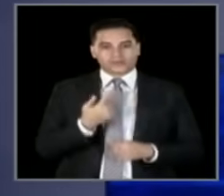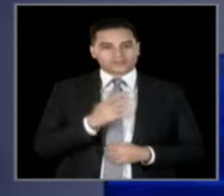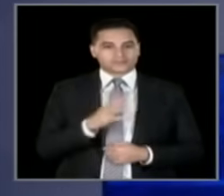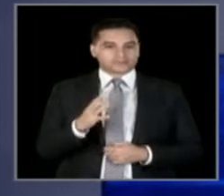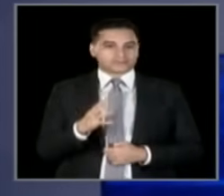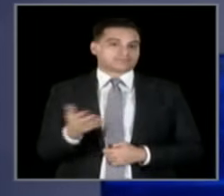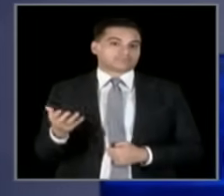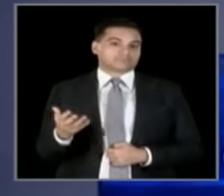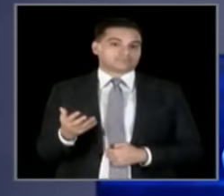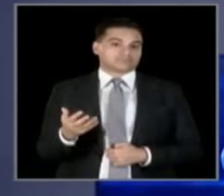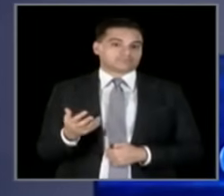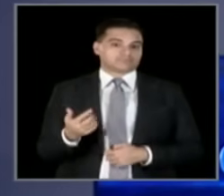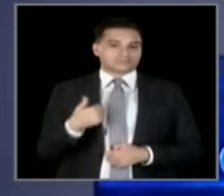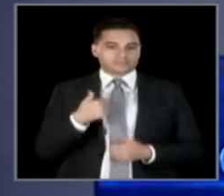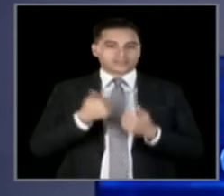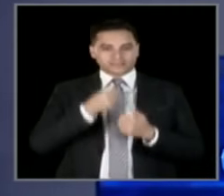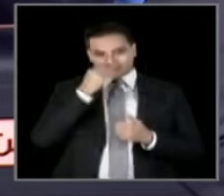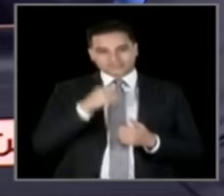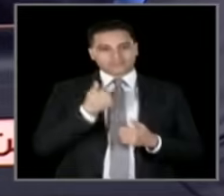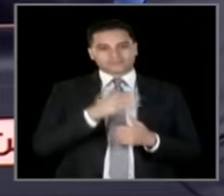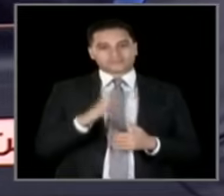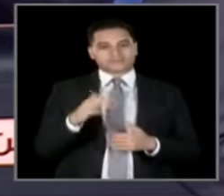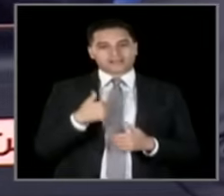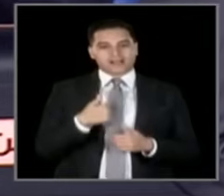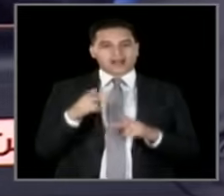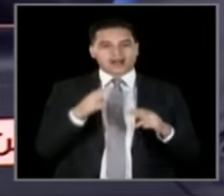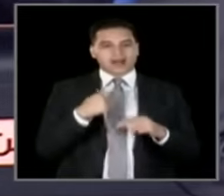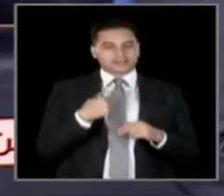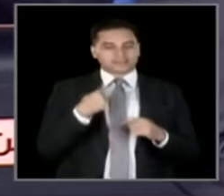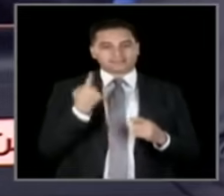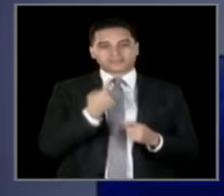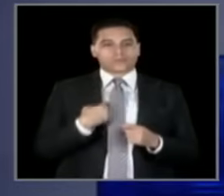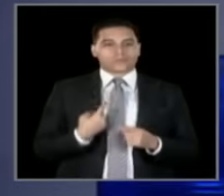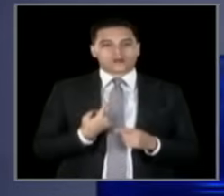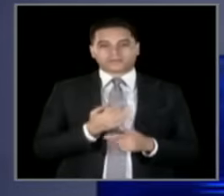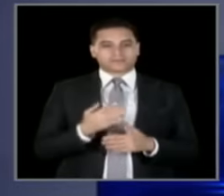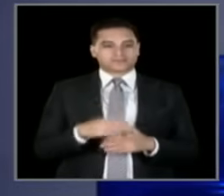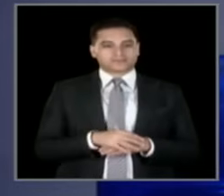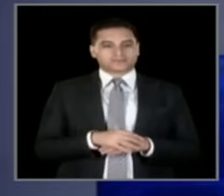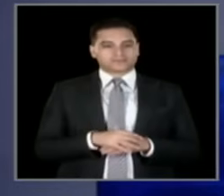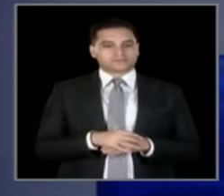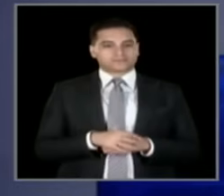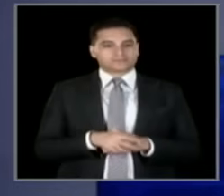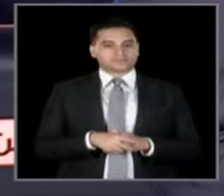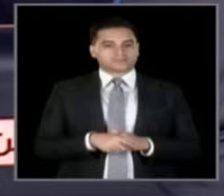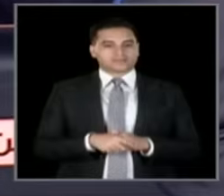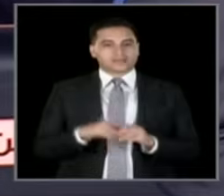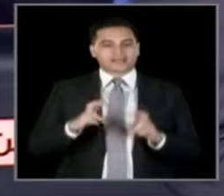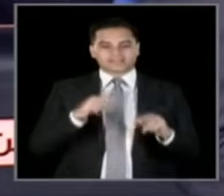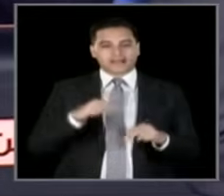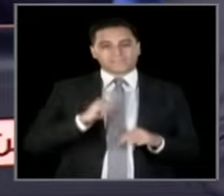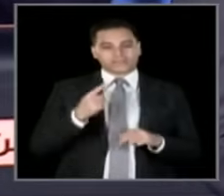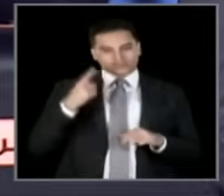بجد؟ كنت بختبر نفسي في الحلقات يعني. طيب وعملتي كويس؟ أو كويس. الأسئلة مش